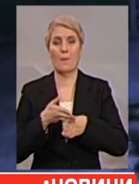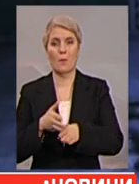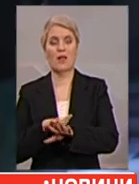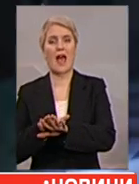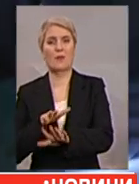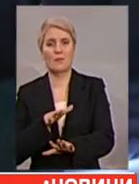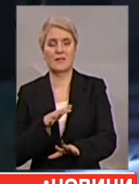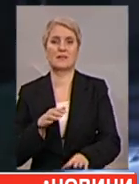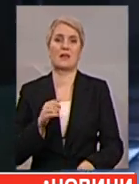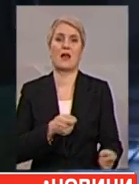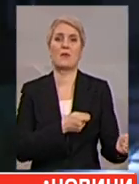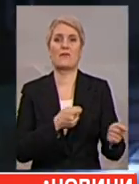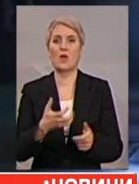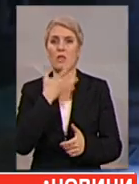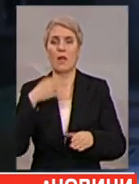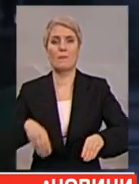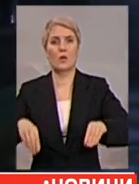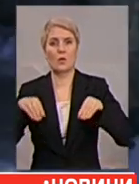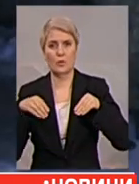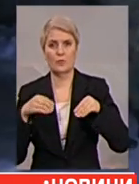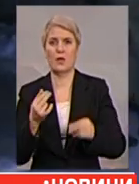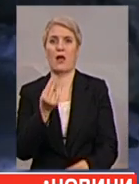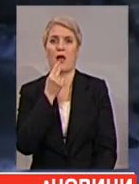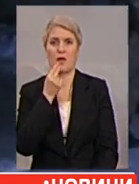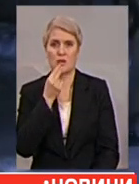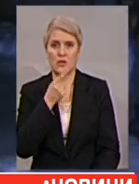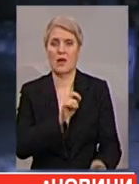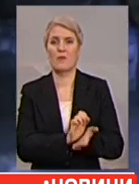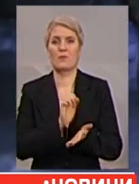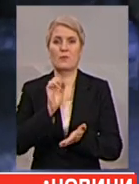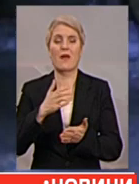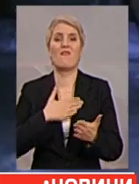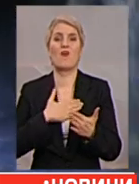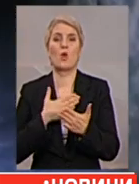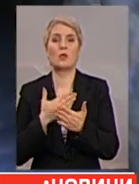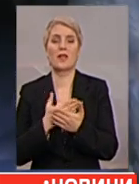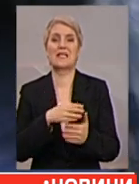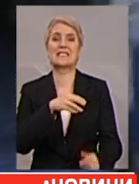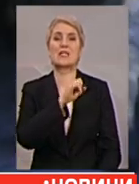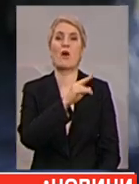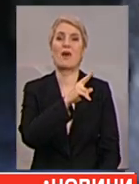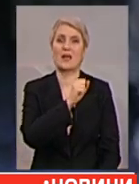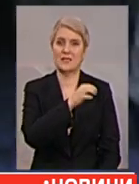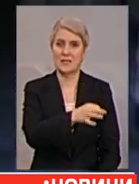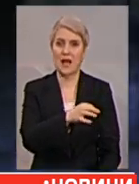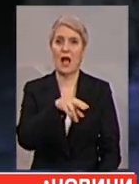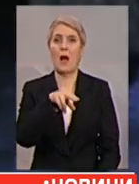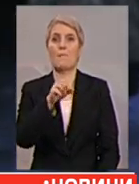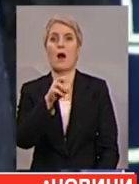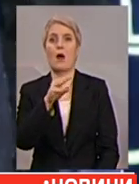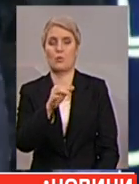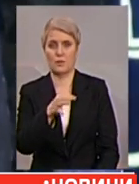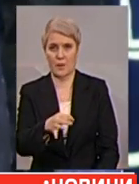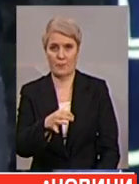харчами, ковдрами і теплим одягом. Їх спорядили волонтери з Дніпра, Слов'янська та Бахмута. Вулиці Авдіївки патрулює поліція. Крім